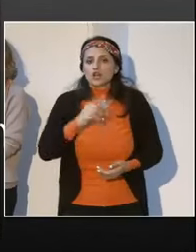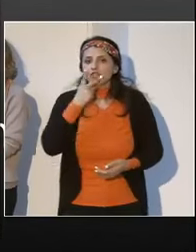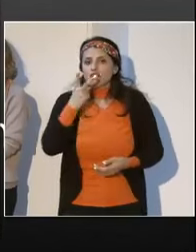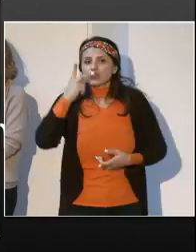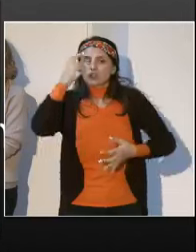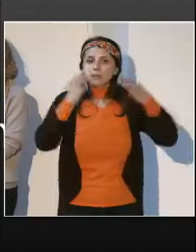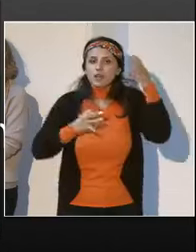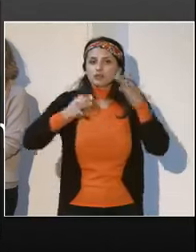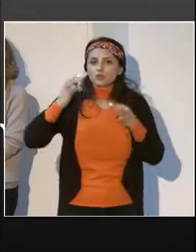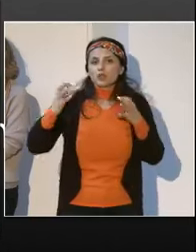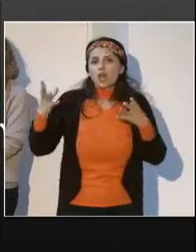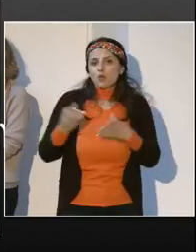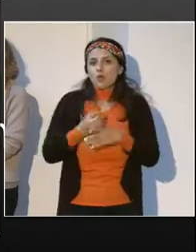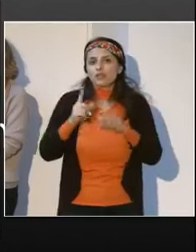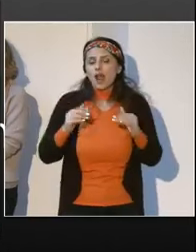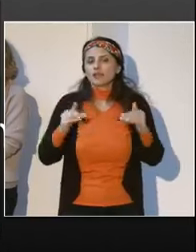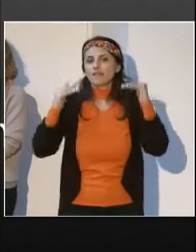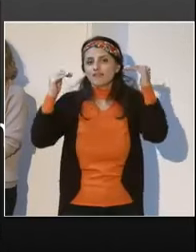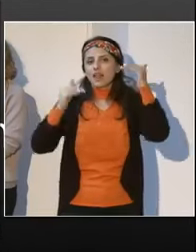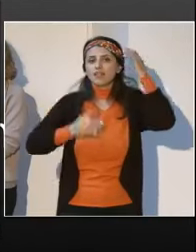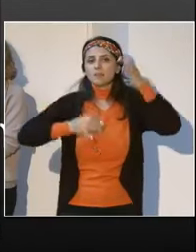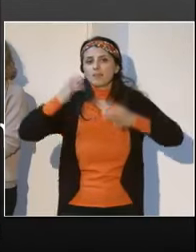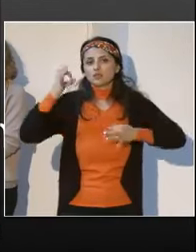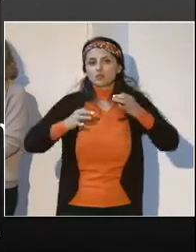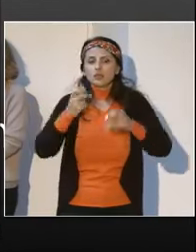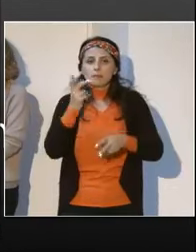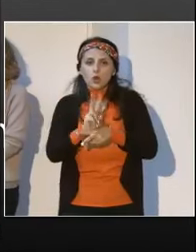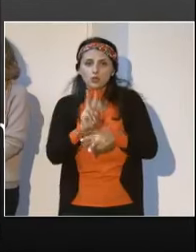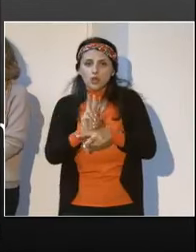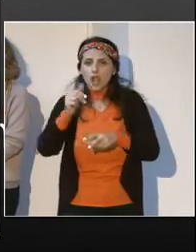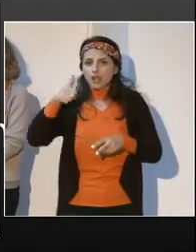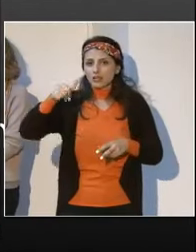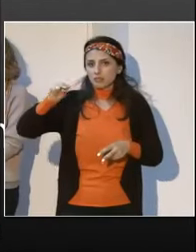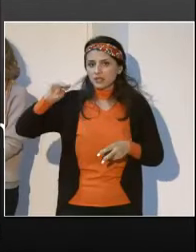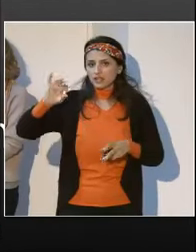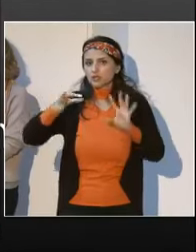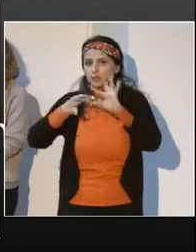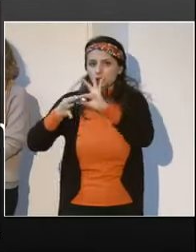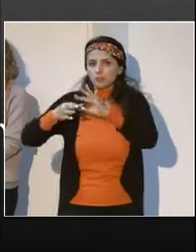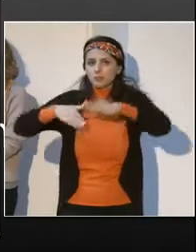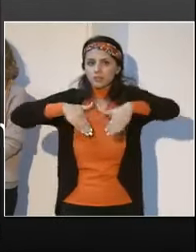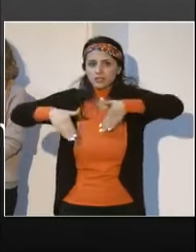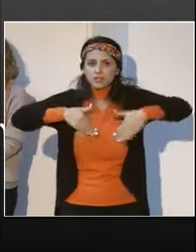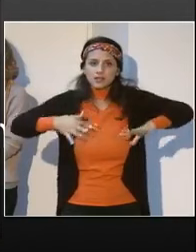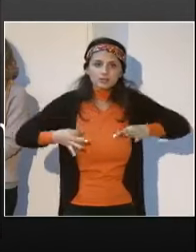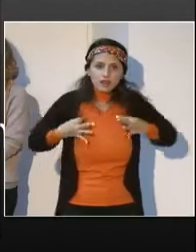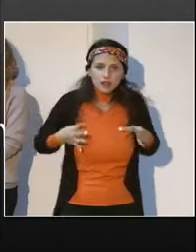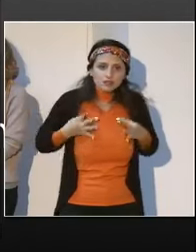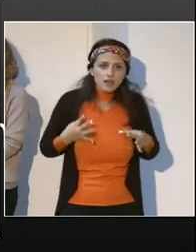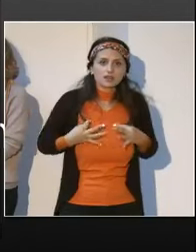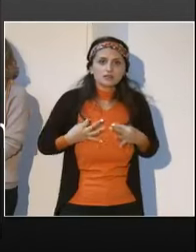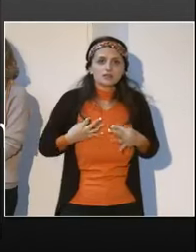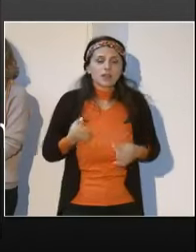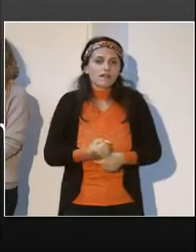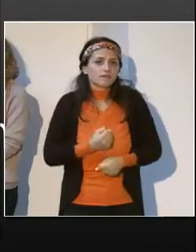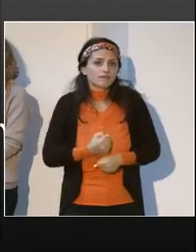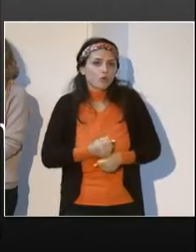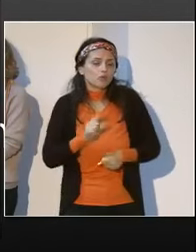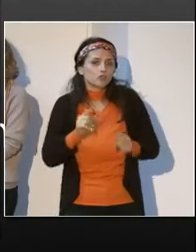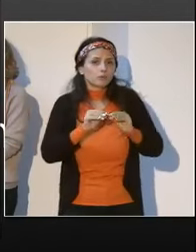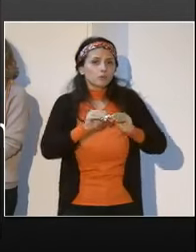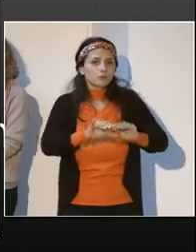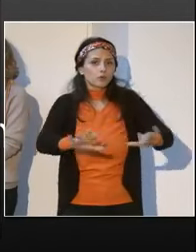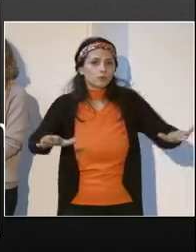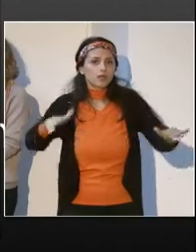nivelul sistemului de protecție a ne de pe Deci am preună cu Ministerul sanatatii a pup a elaborat și publicat